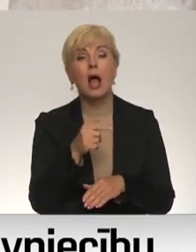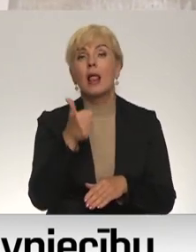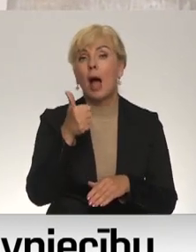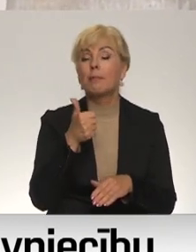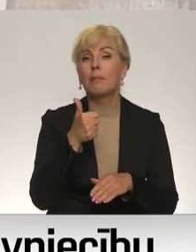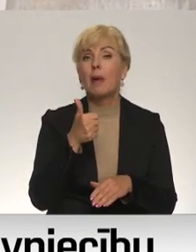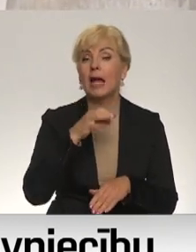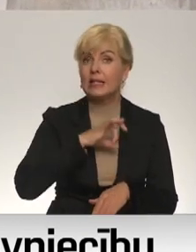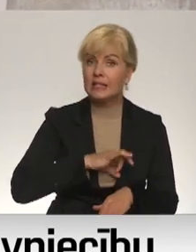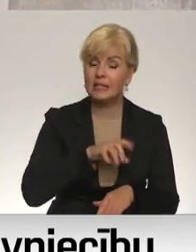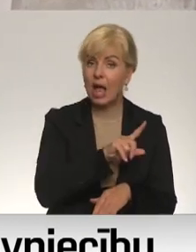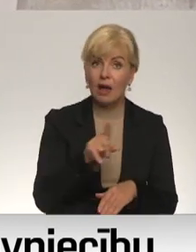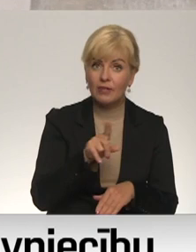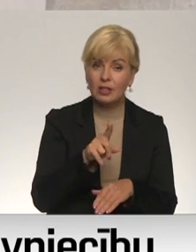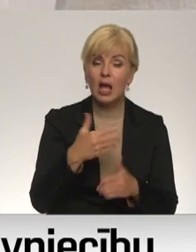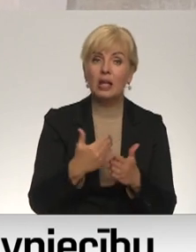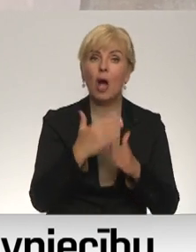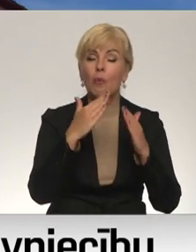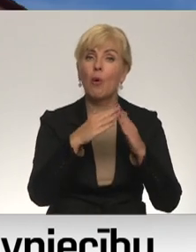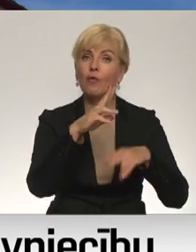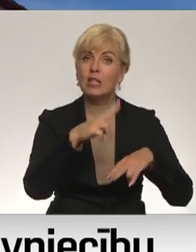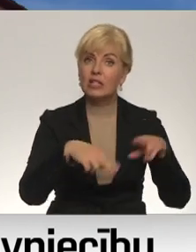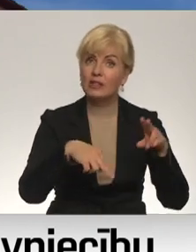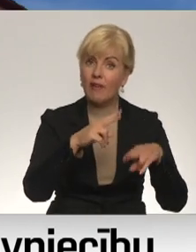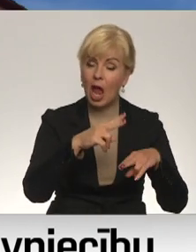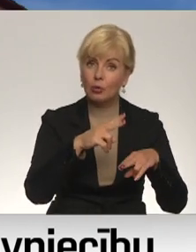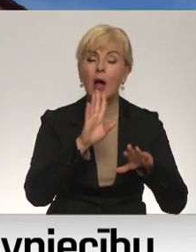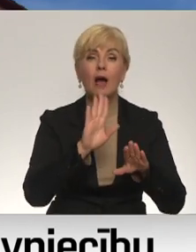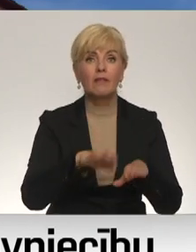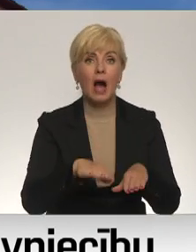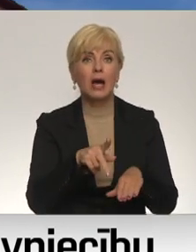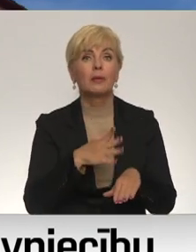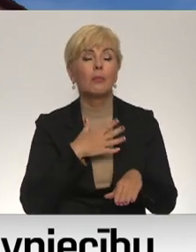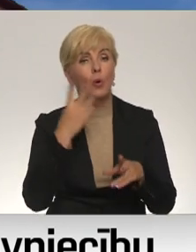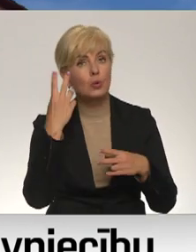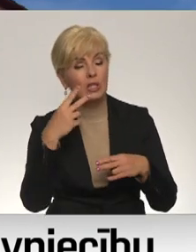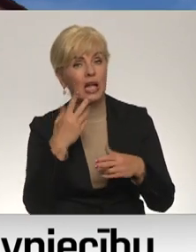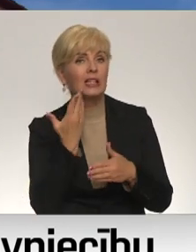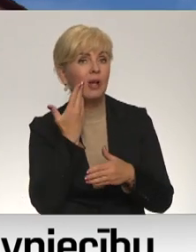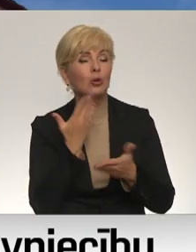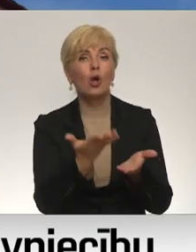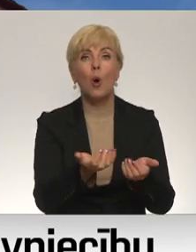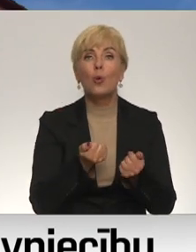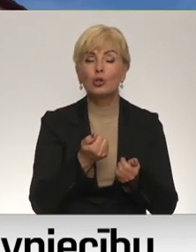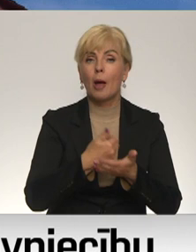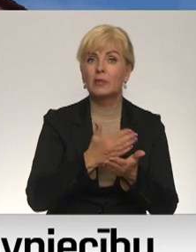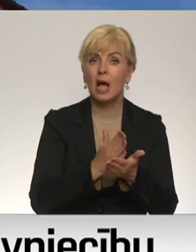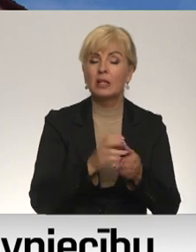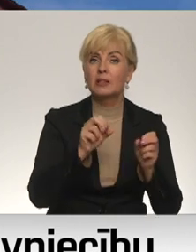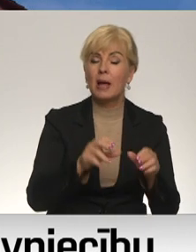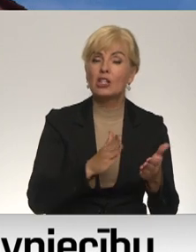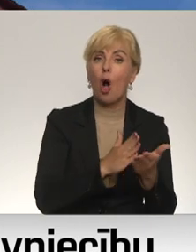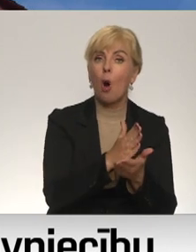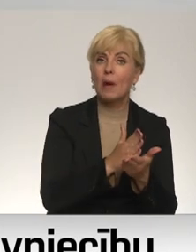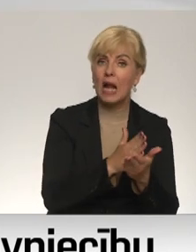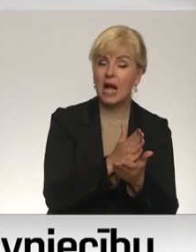ieguldījums iecerēts jaunas ēkas piebūves izveidei, kurā varētu atrasties mūsdienīgu uzņemšanas nodaļa operāciju bloks.